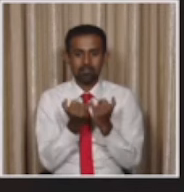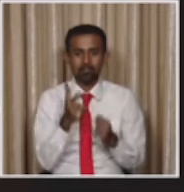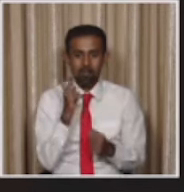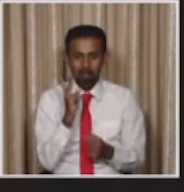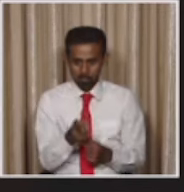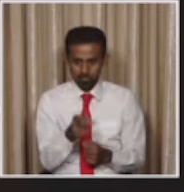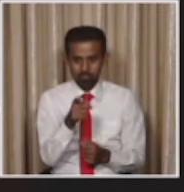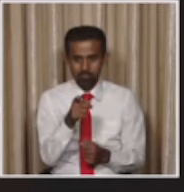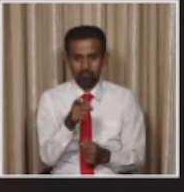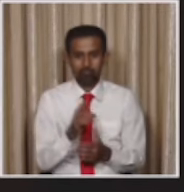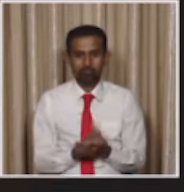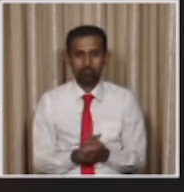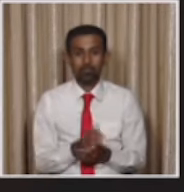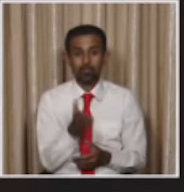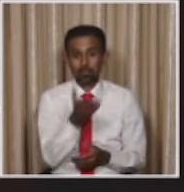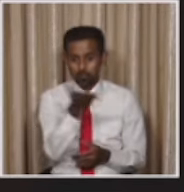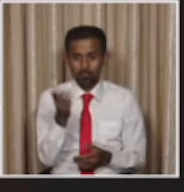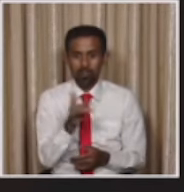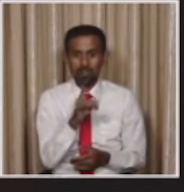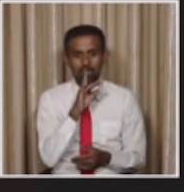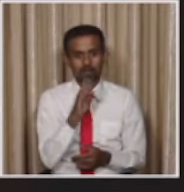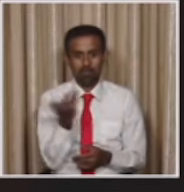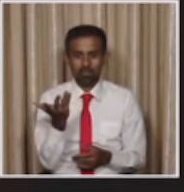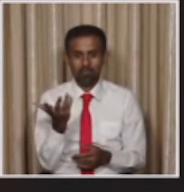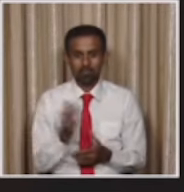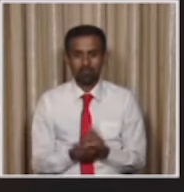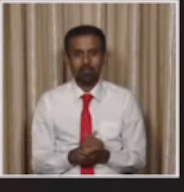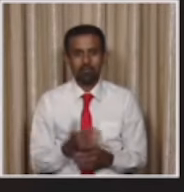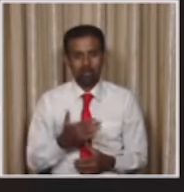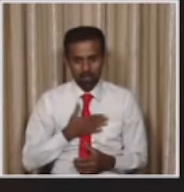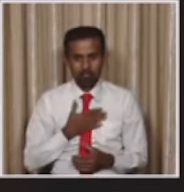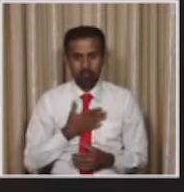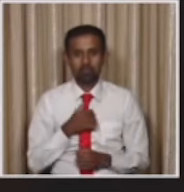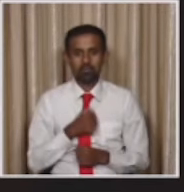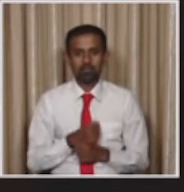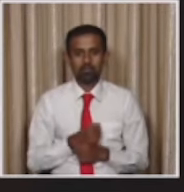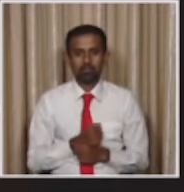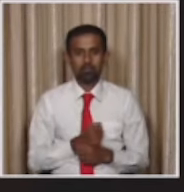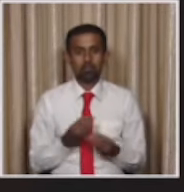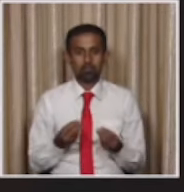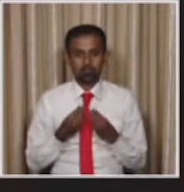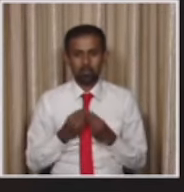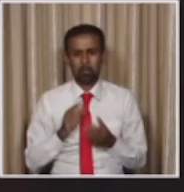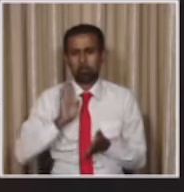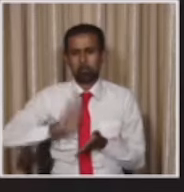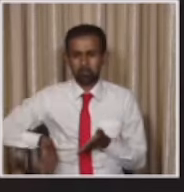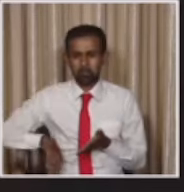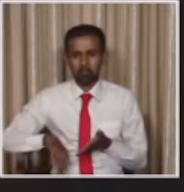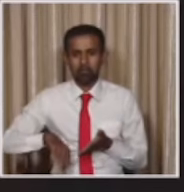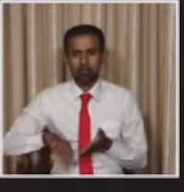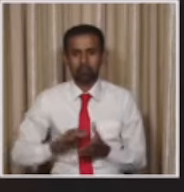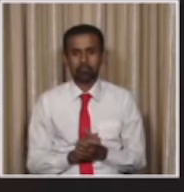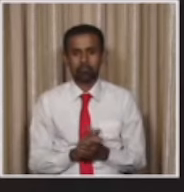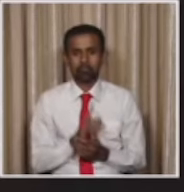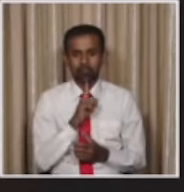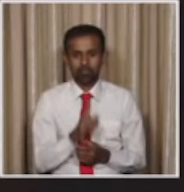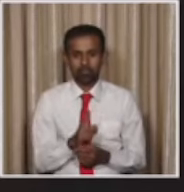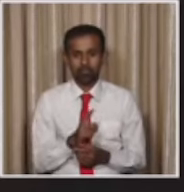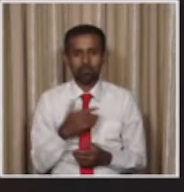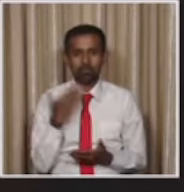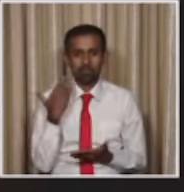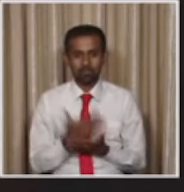තිබුණාට තමුන්නාසලට ලැජ්ජ නැති වුණාට අපි ඒ ආණ්ඩුව බාරගෙන ප්‍රතික්ෂේප කරේ කියන